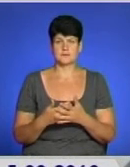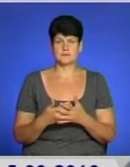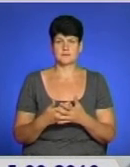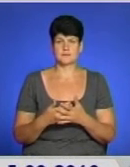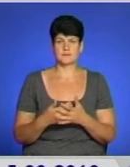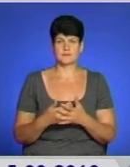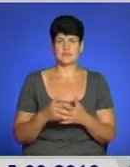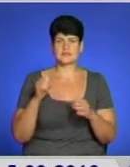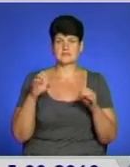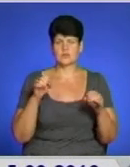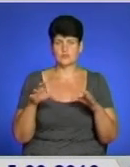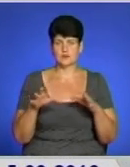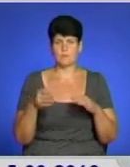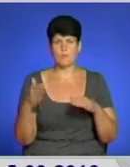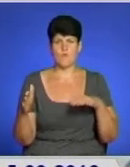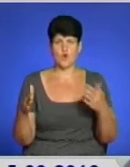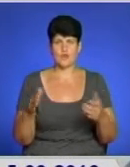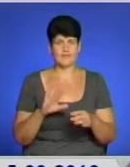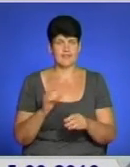світлові, показники поворотів